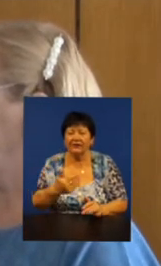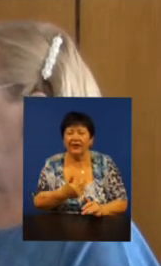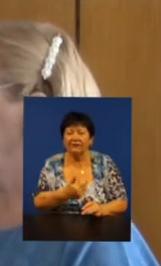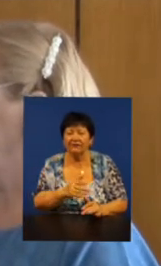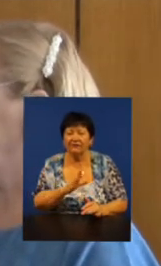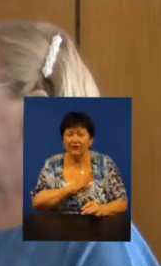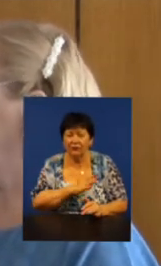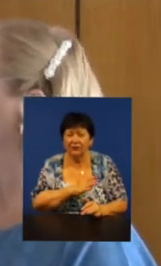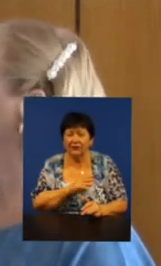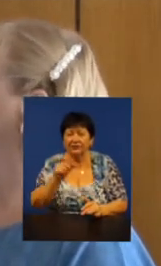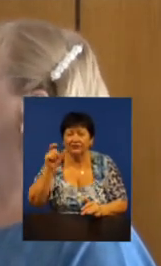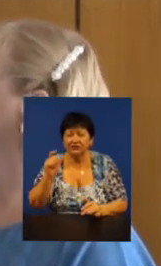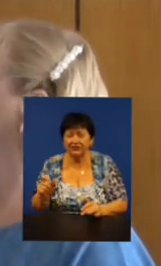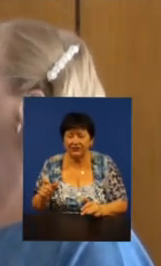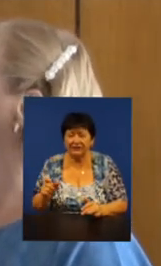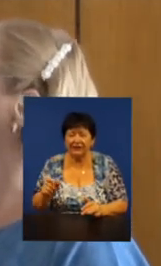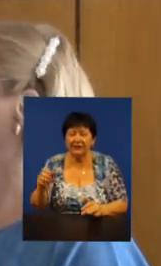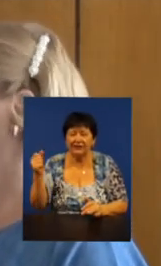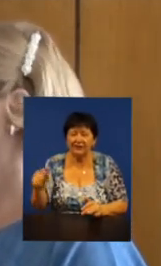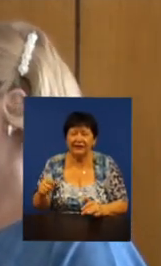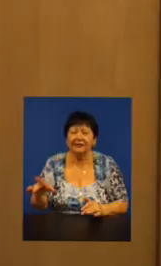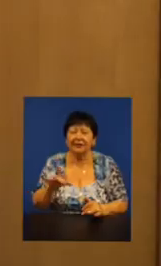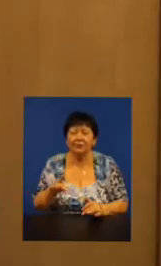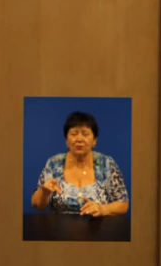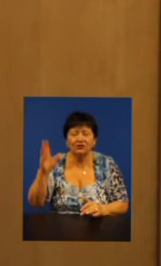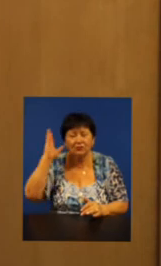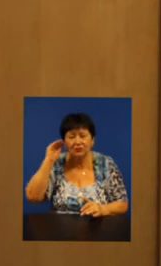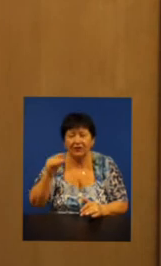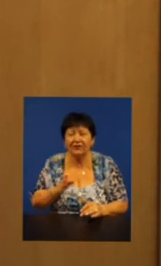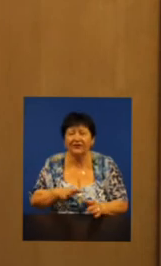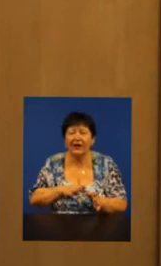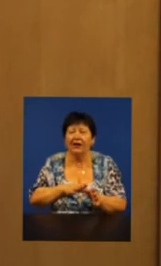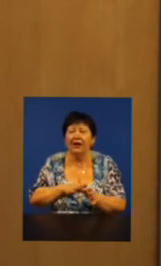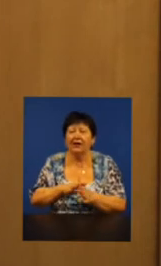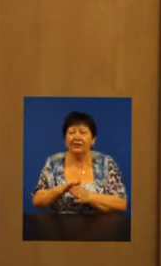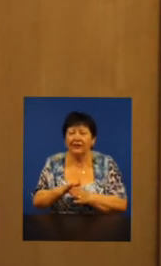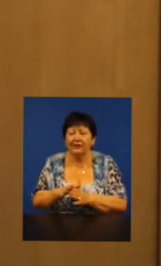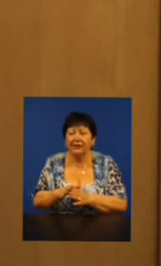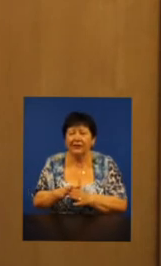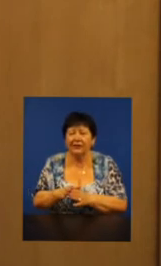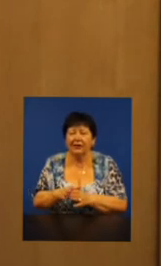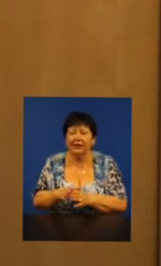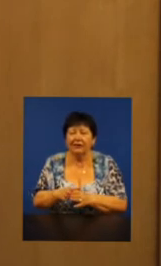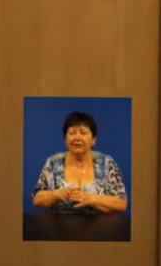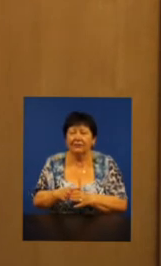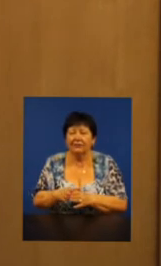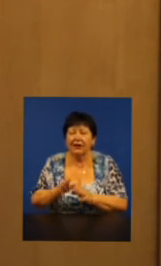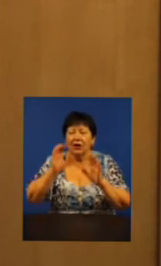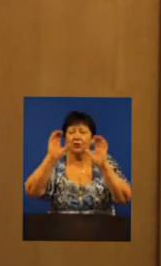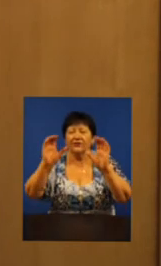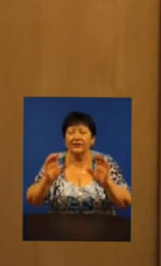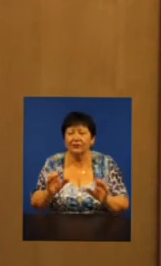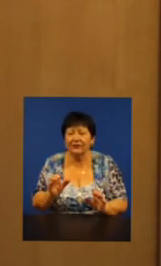чецен девоцат Републичи Молдова се респект ку свинцение